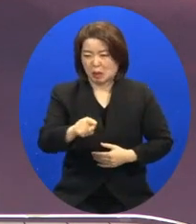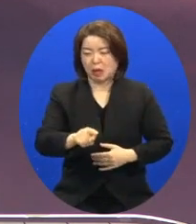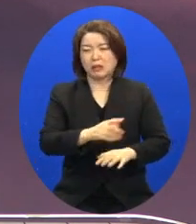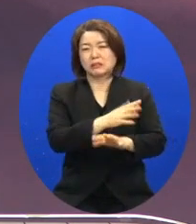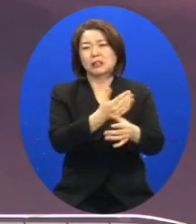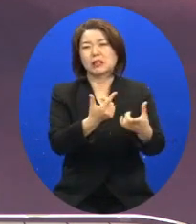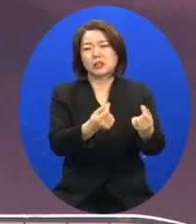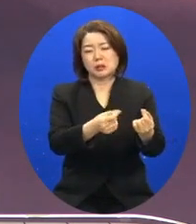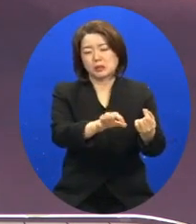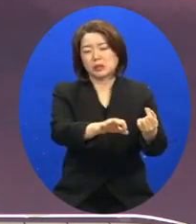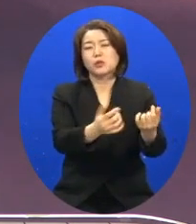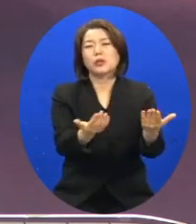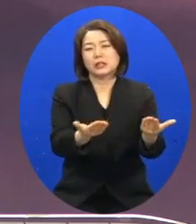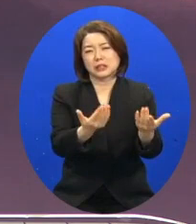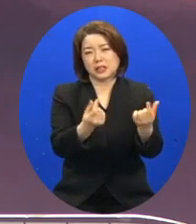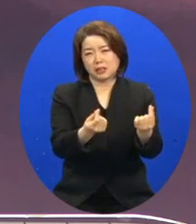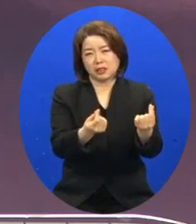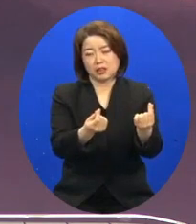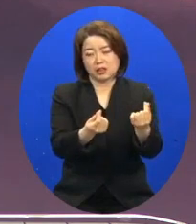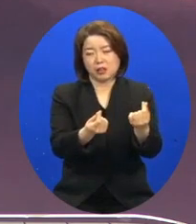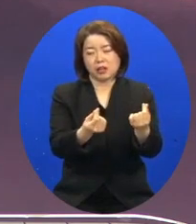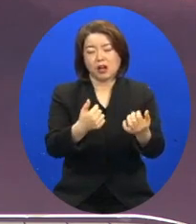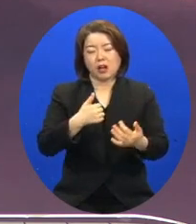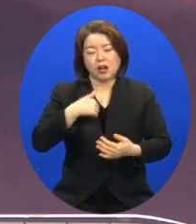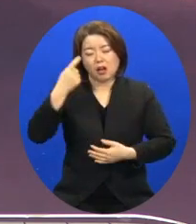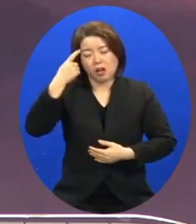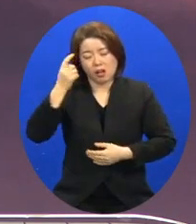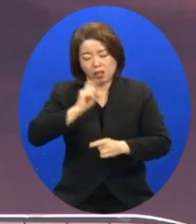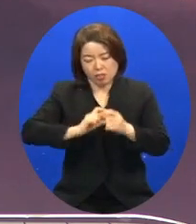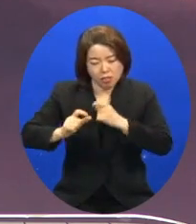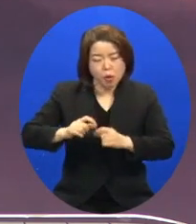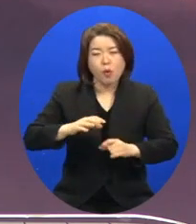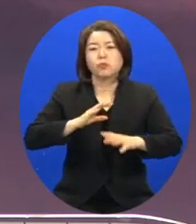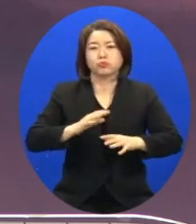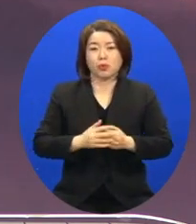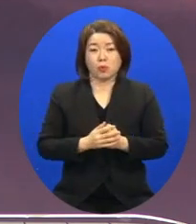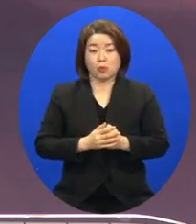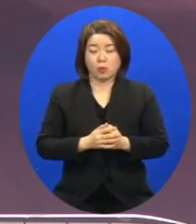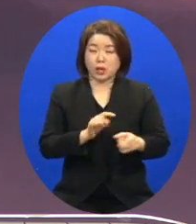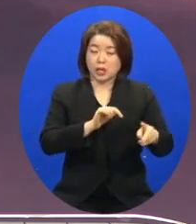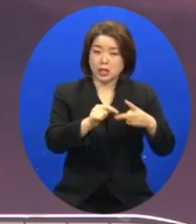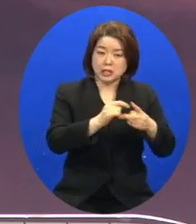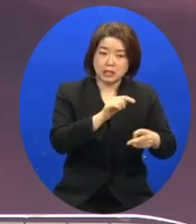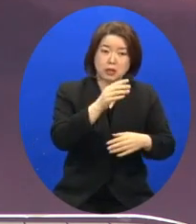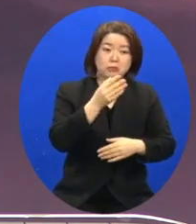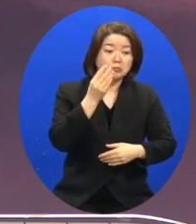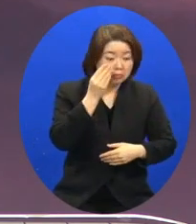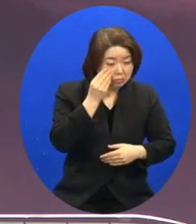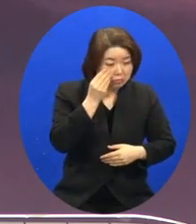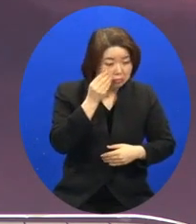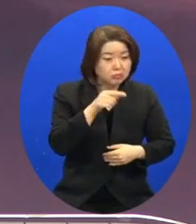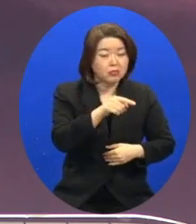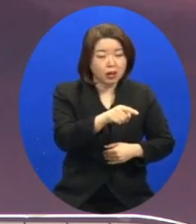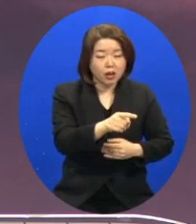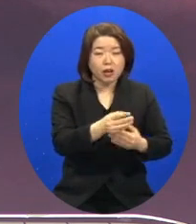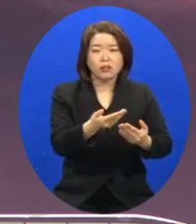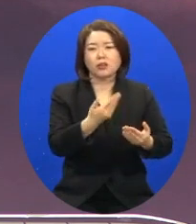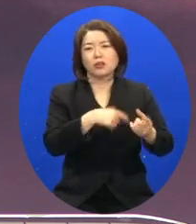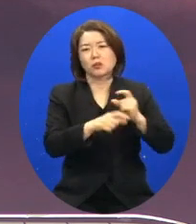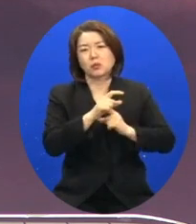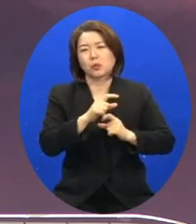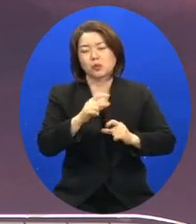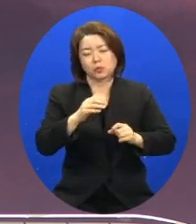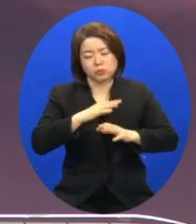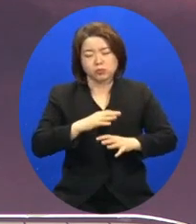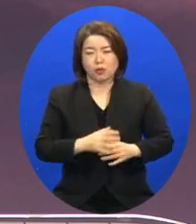정말 그게 더 무서운 거예요. 이해가 되는 게 무서운 거예요. 이해가 되는 게 내가 교회 안에서